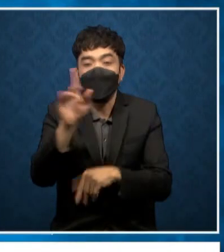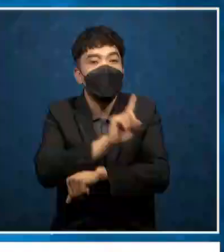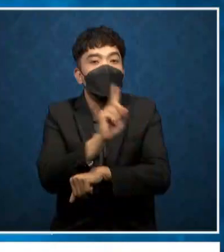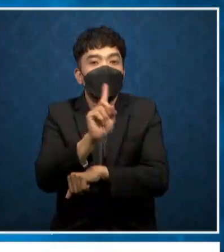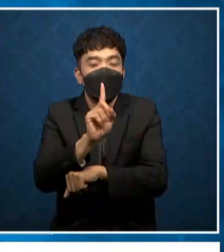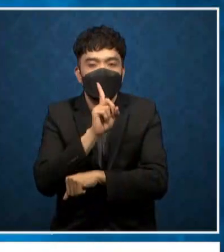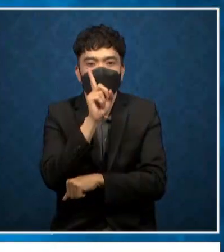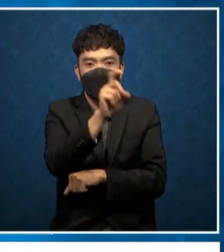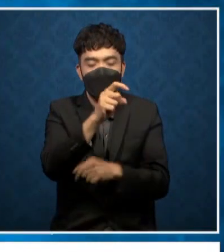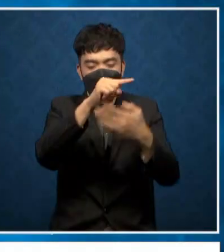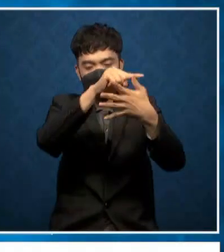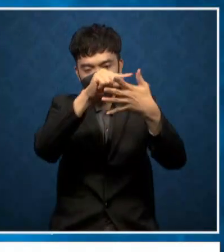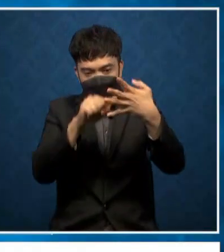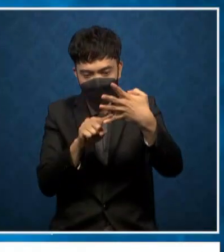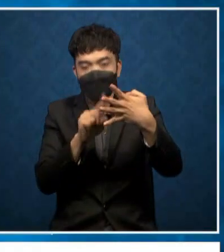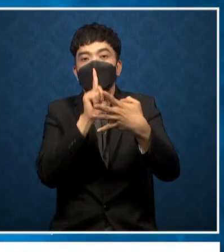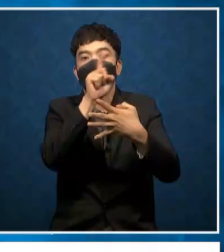ผมมีคำถาม 4 ข้อ ขอบคุครับ